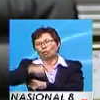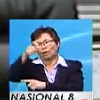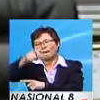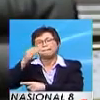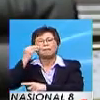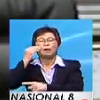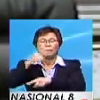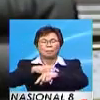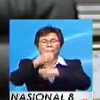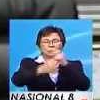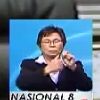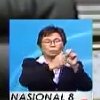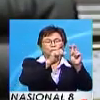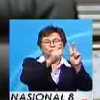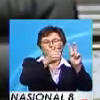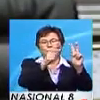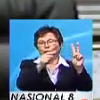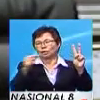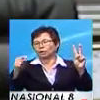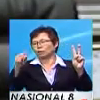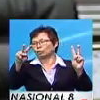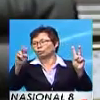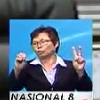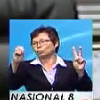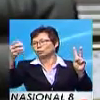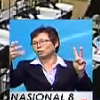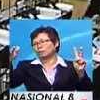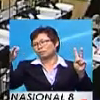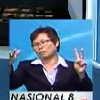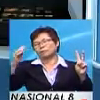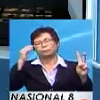bagi tempoh tahun 2010 ke